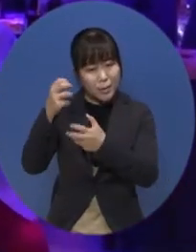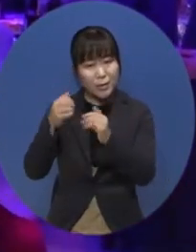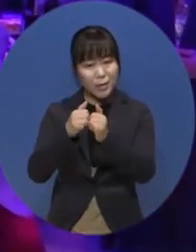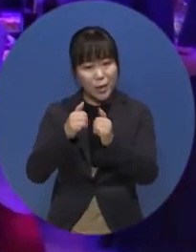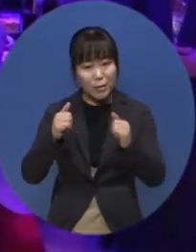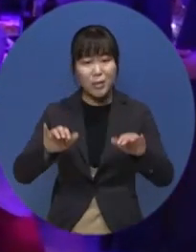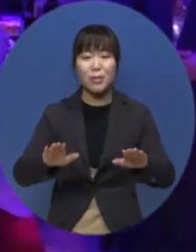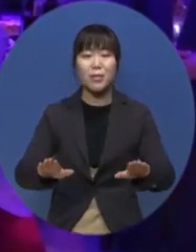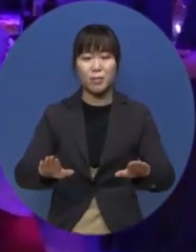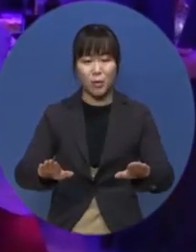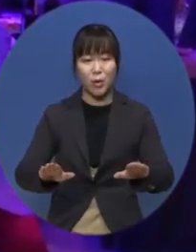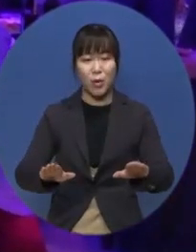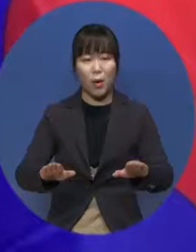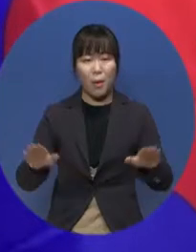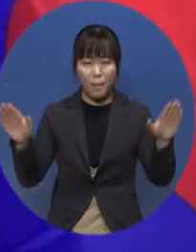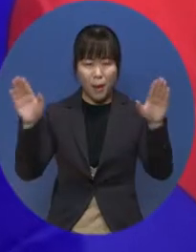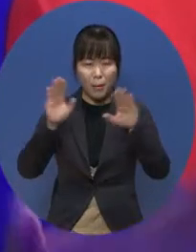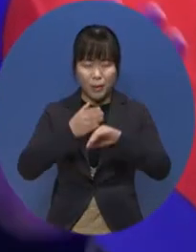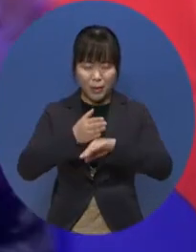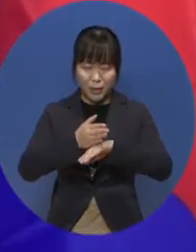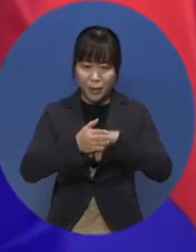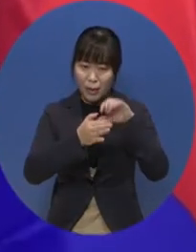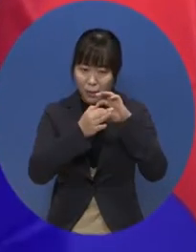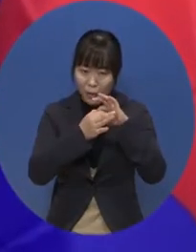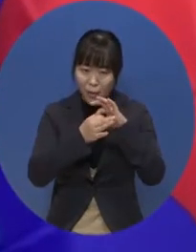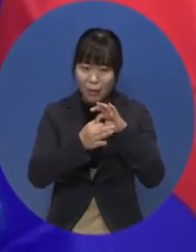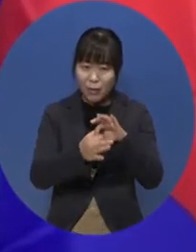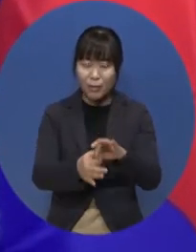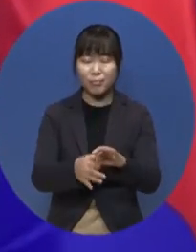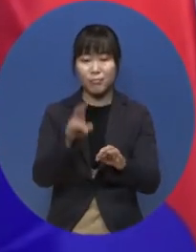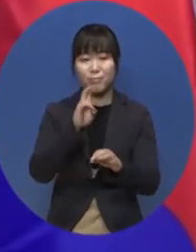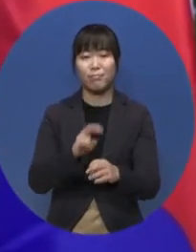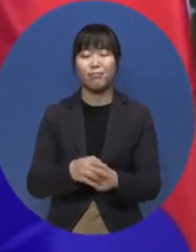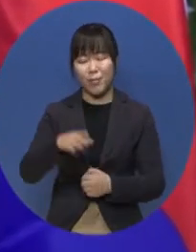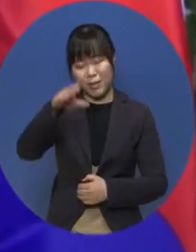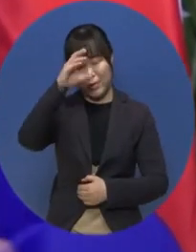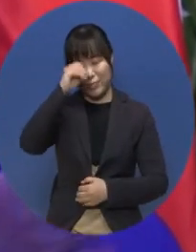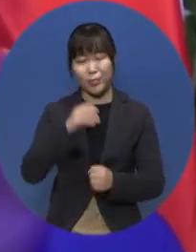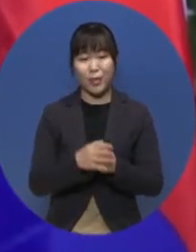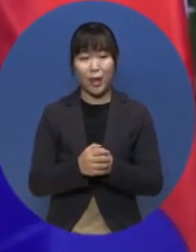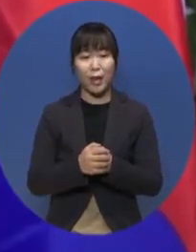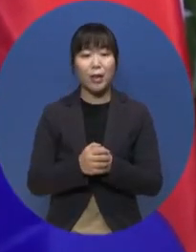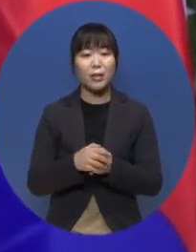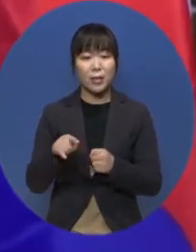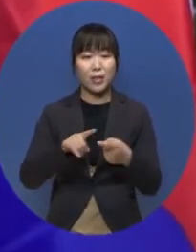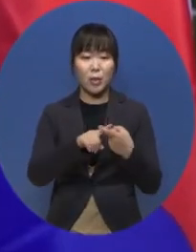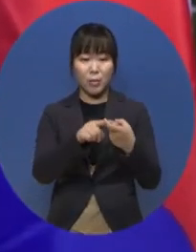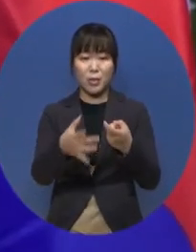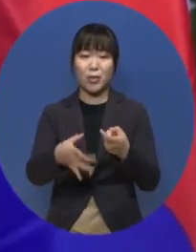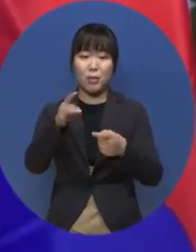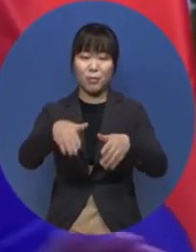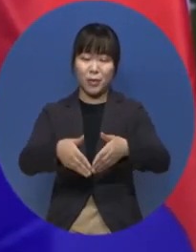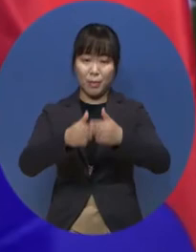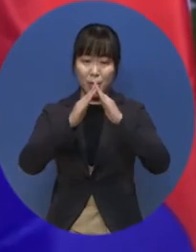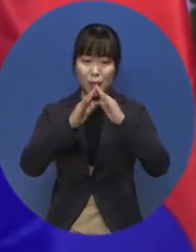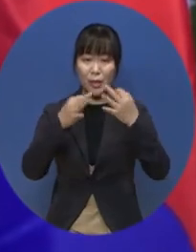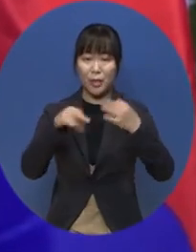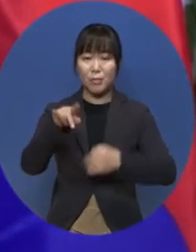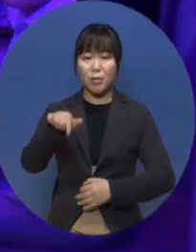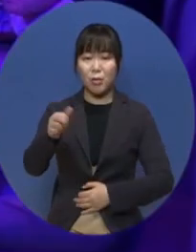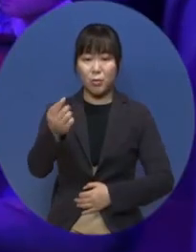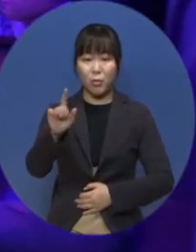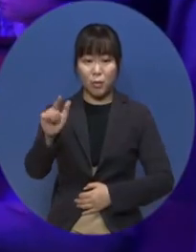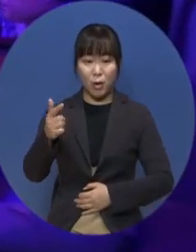지난 지금도 밤이 되도록 그럴 달라 가고 있습니다 배우 사람에겐 앞에 를 처음 창립한 김삿갓